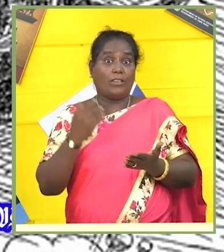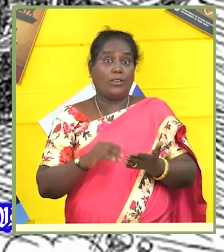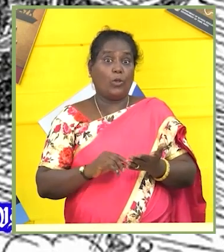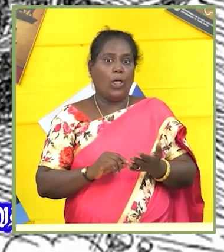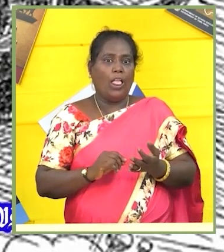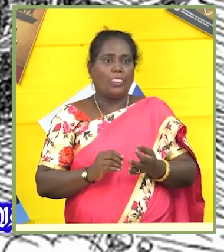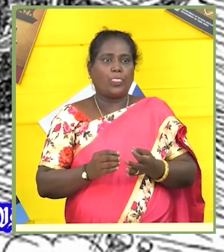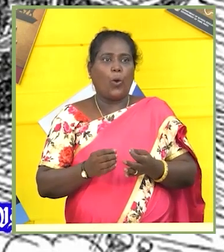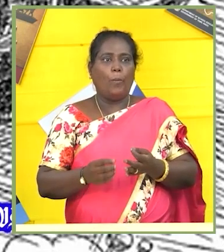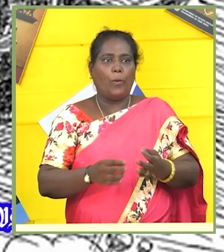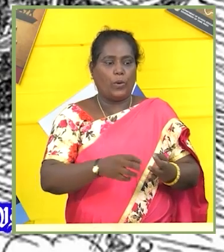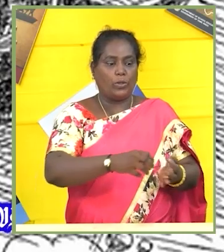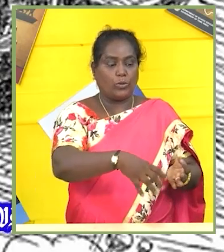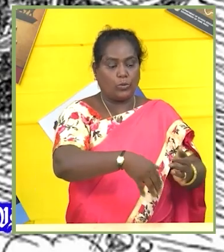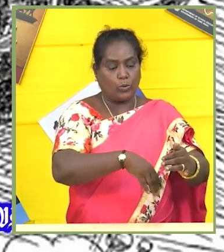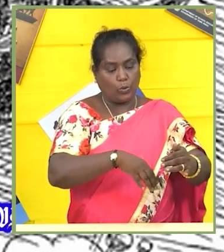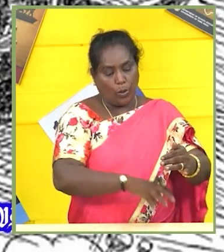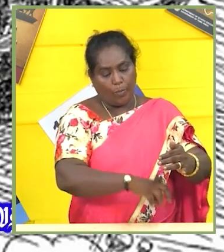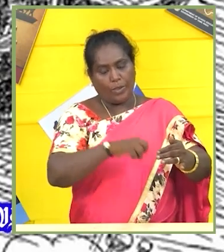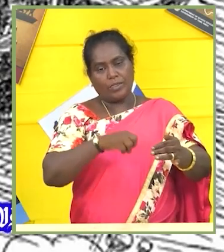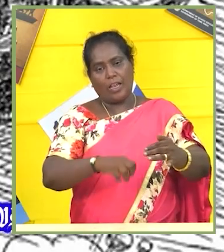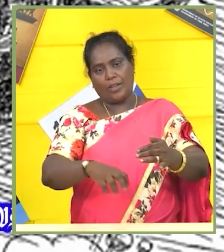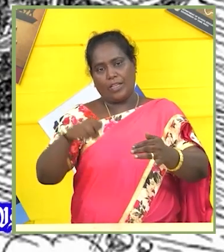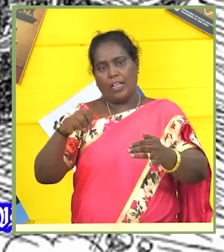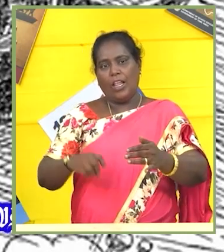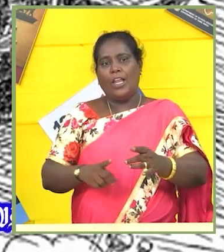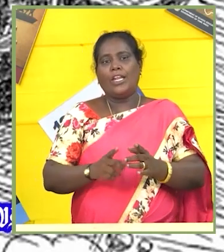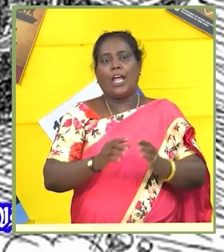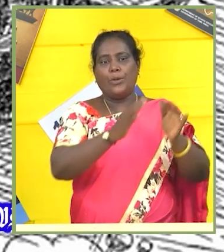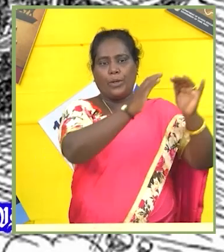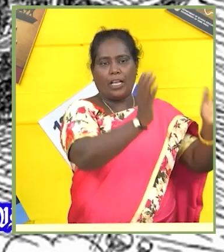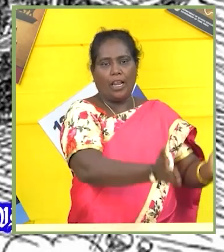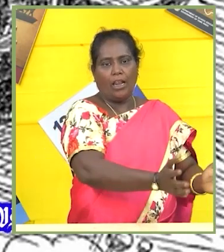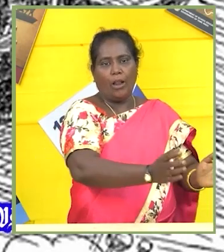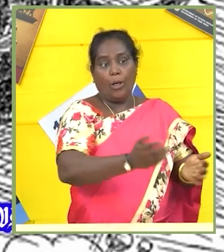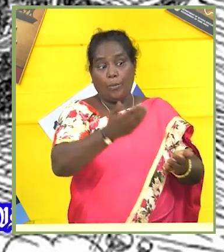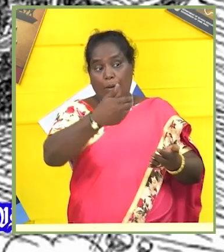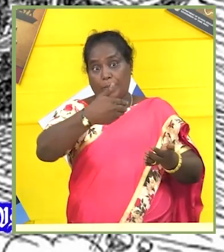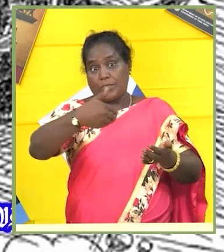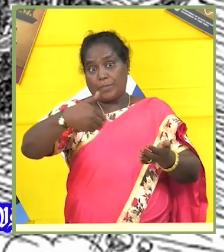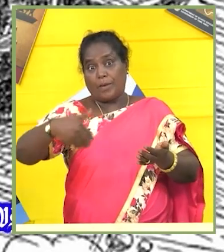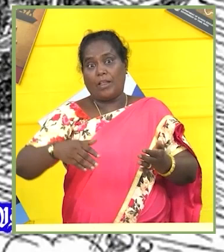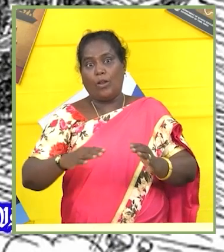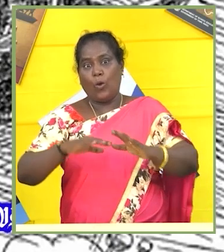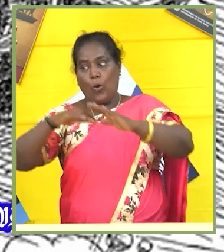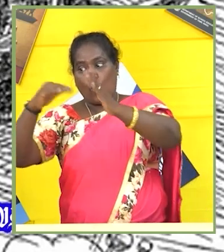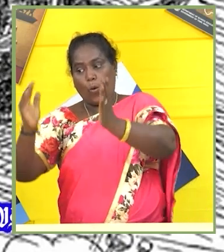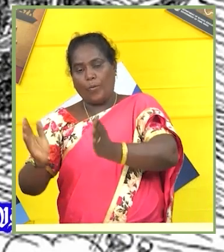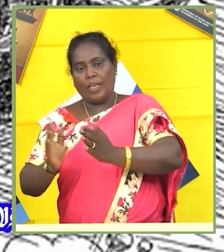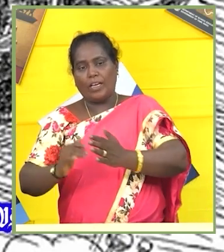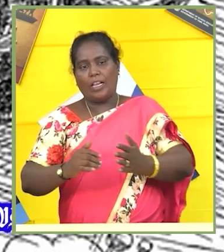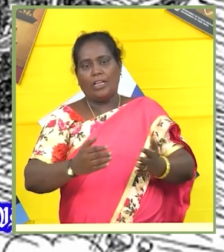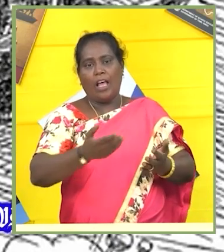விலங்குகளோடு போராடி மரணமுற்றவர்களுக்காகவும் நடப்படுவதே நடுகள். இதில் பார்த்தா பன்றி குத்திக்கள், புலி